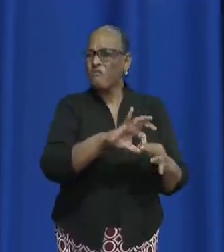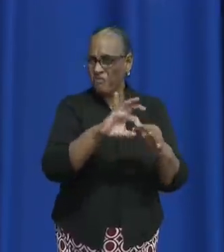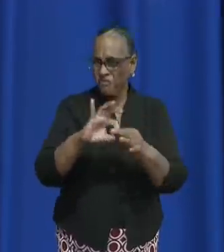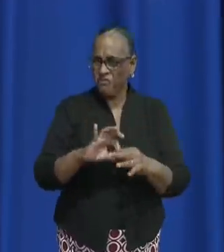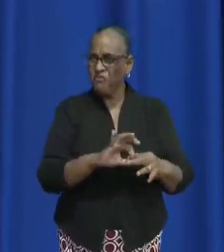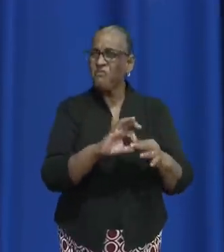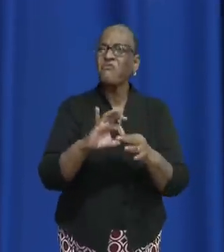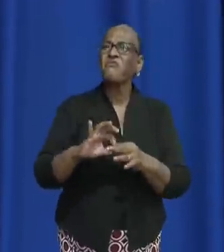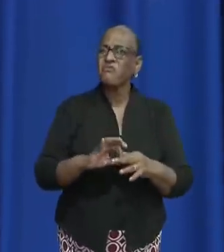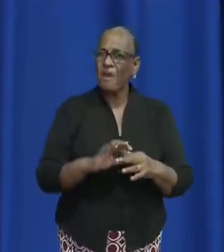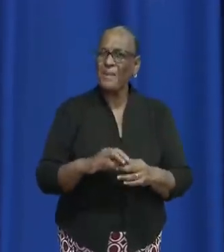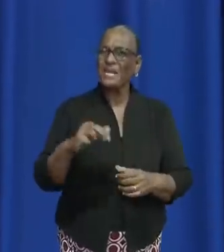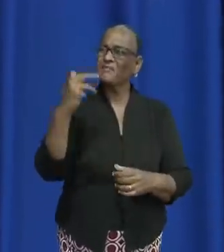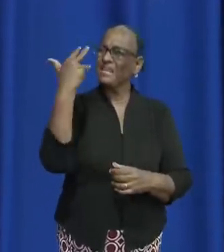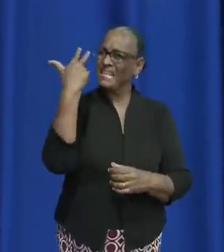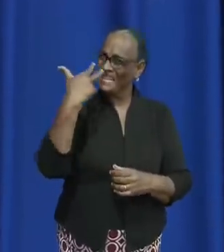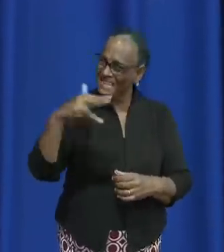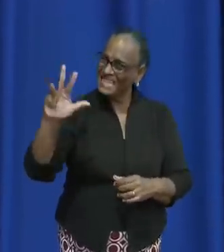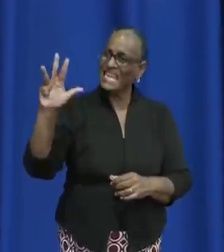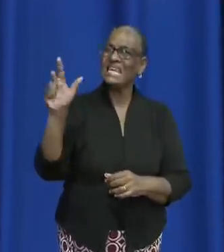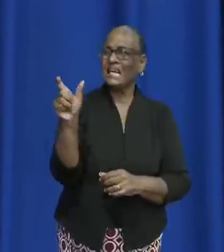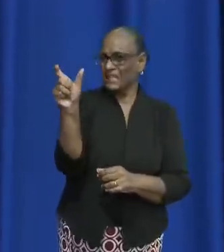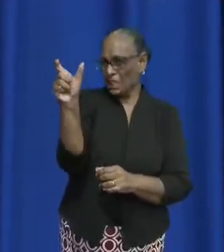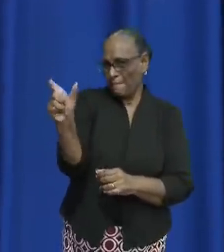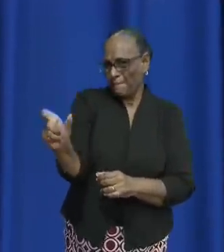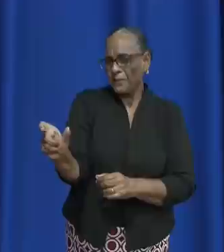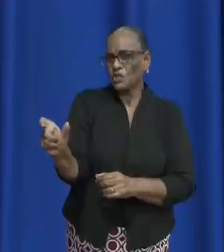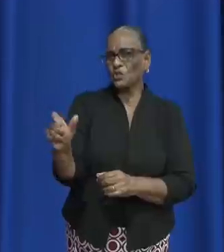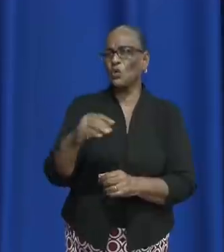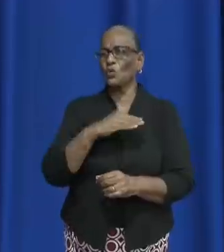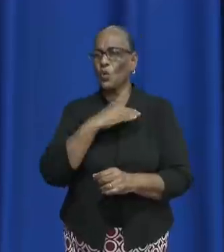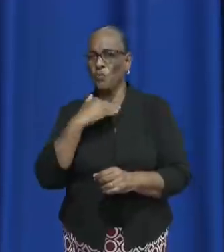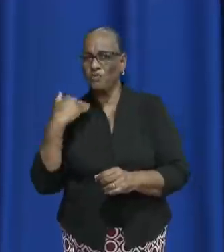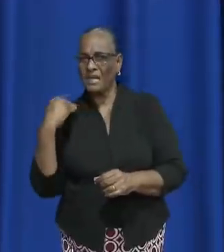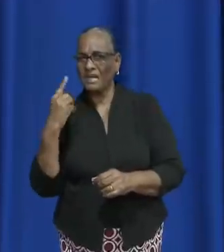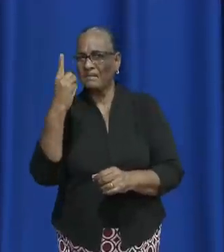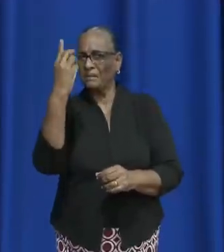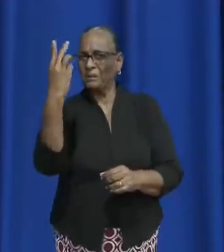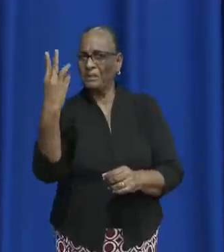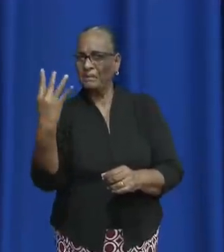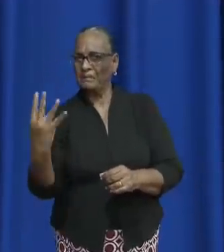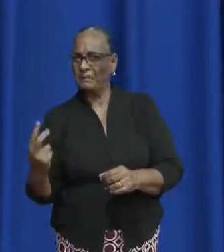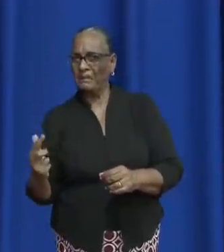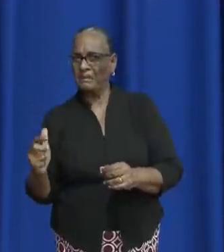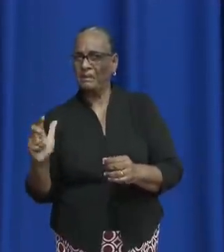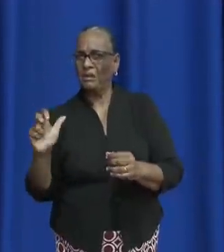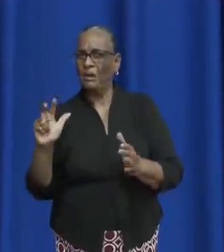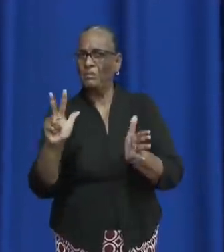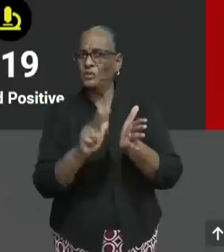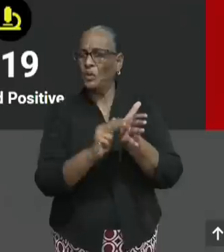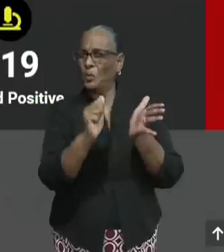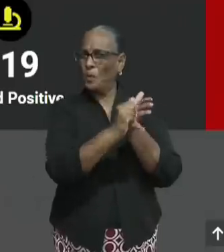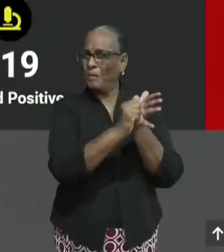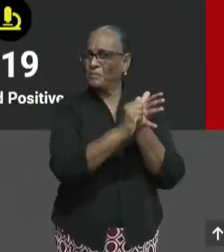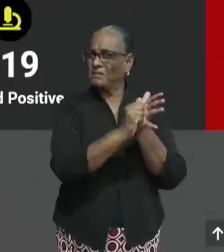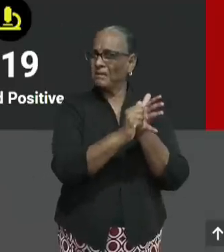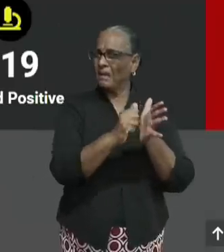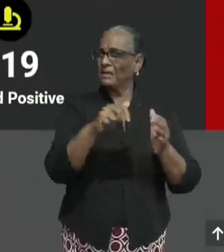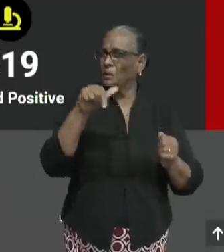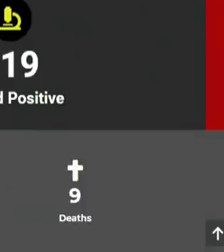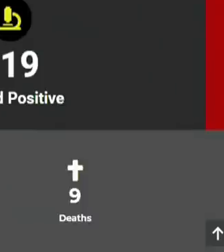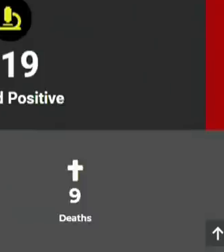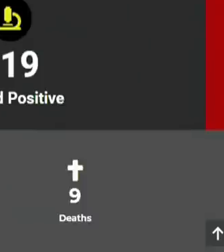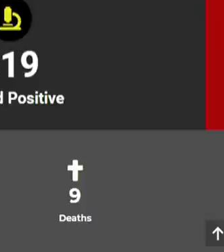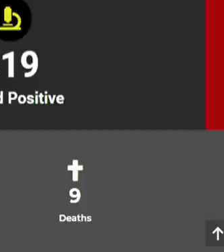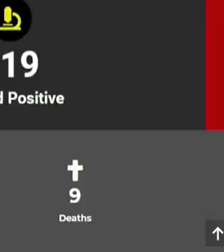heel veel sterkte toe wensen. Als u de teller checkt op de website, dan merken we dat het nu op negen zit.